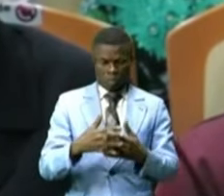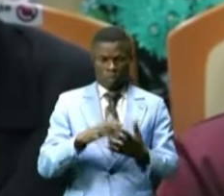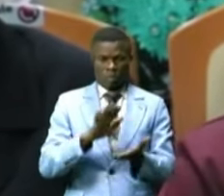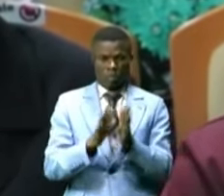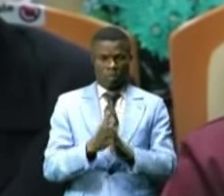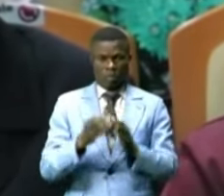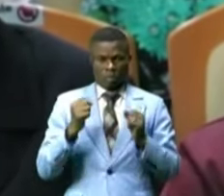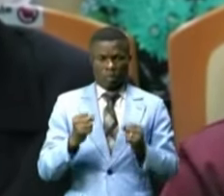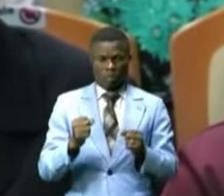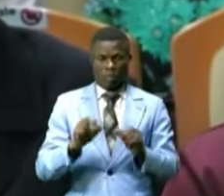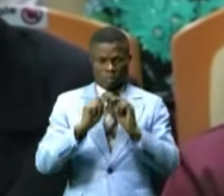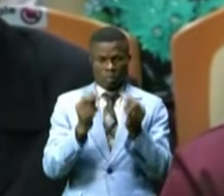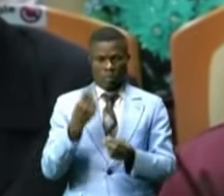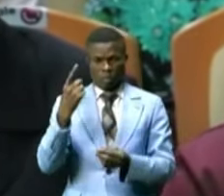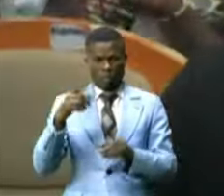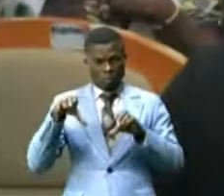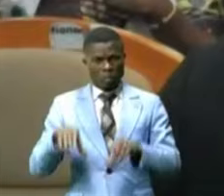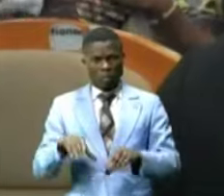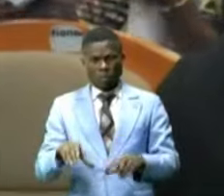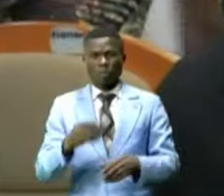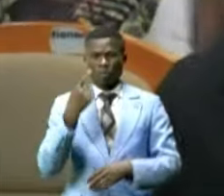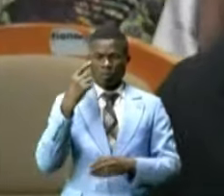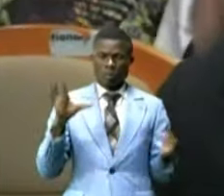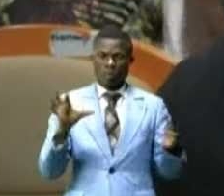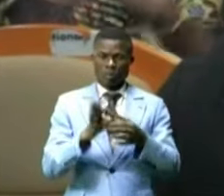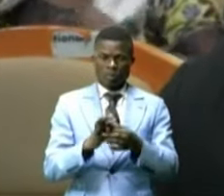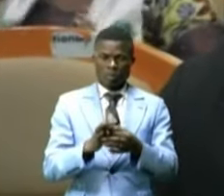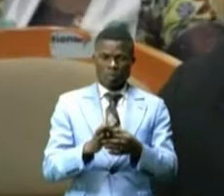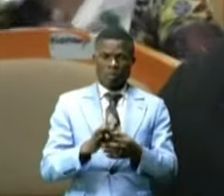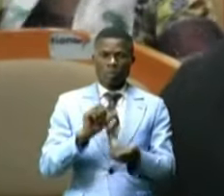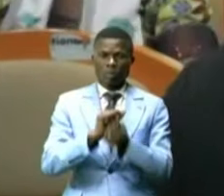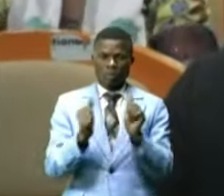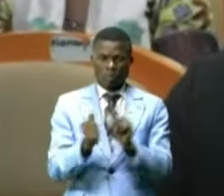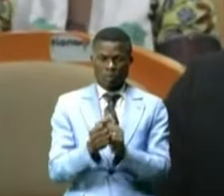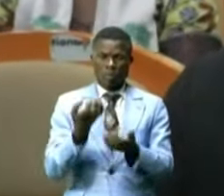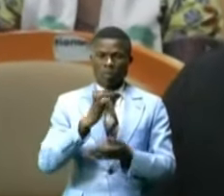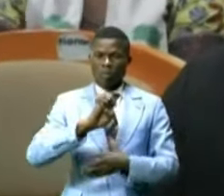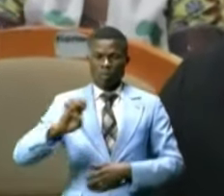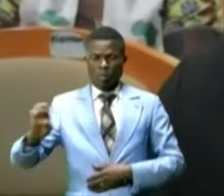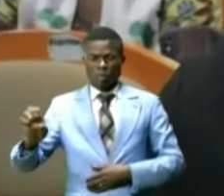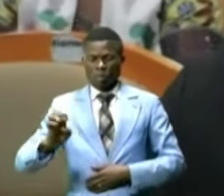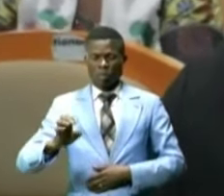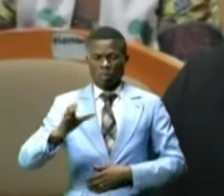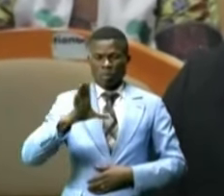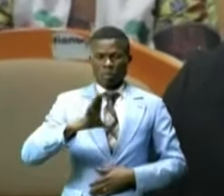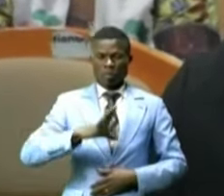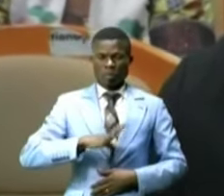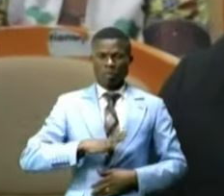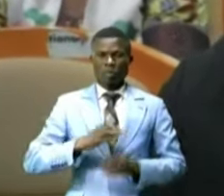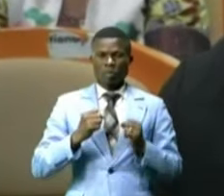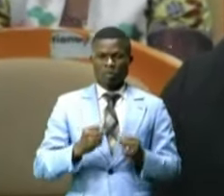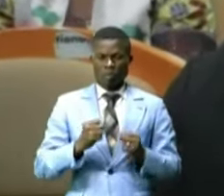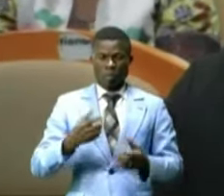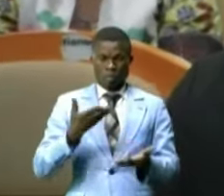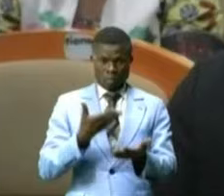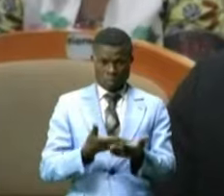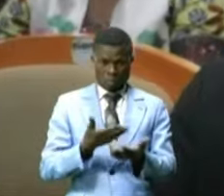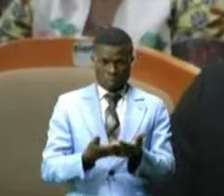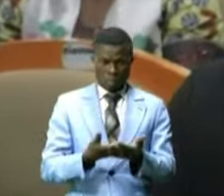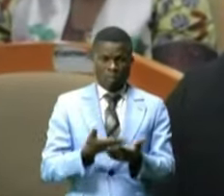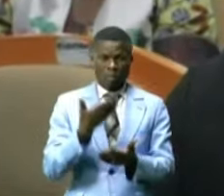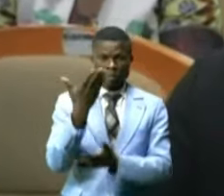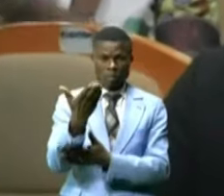forts. Que ce soit un Congo uni. La situation de l'Est nous inquiète énormément. Là, nous faisons